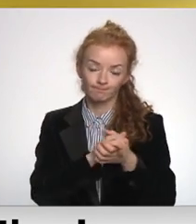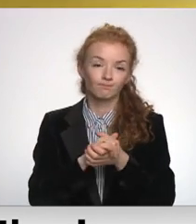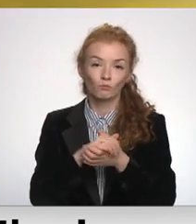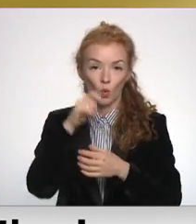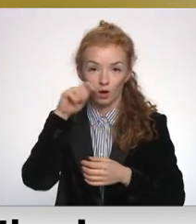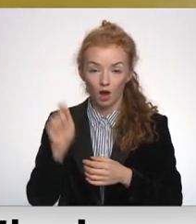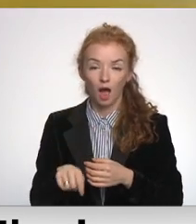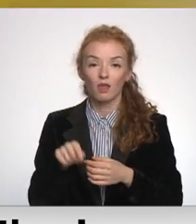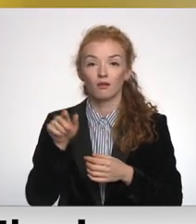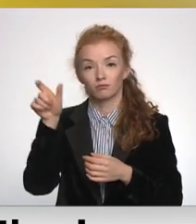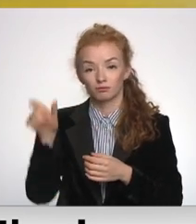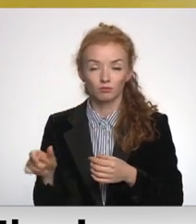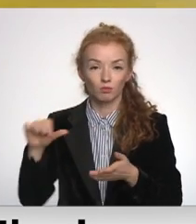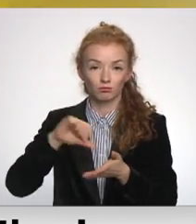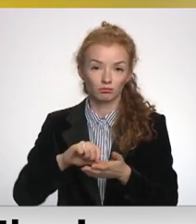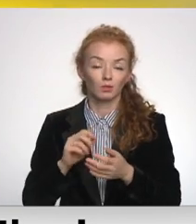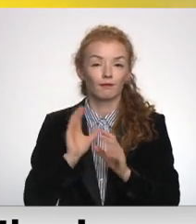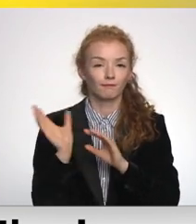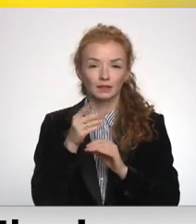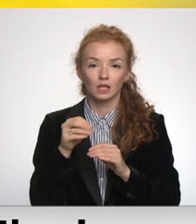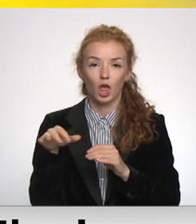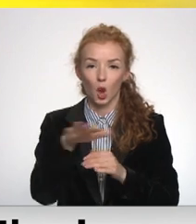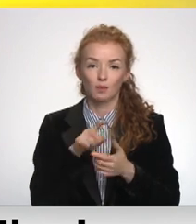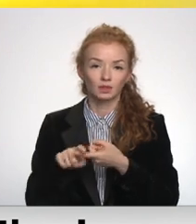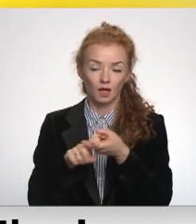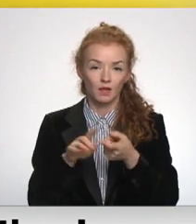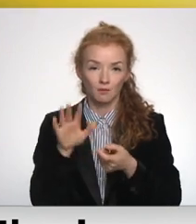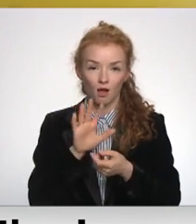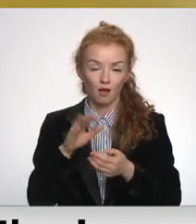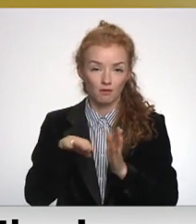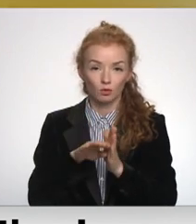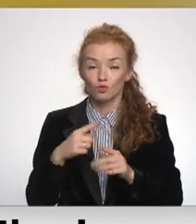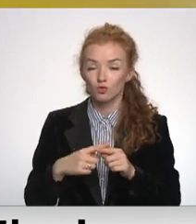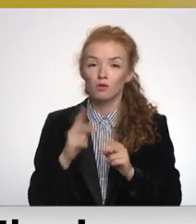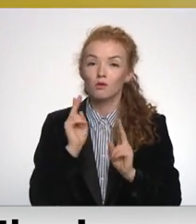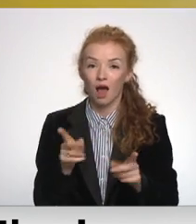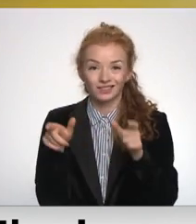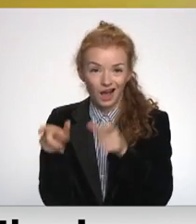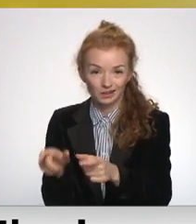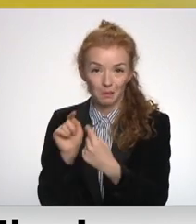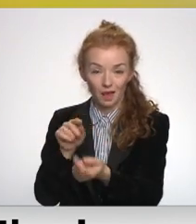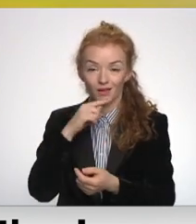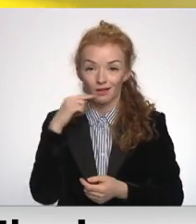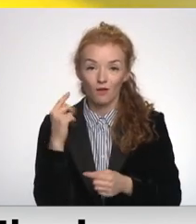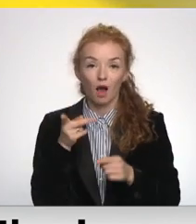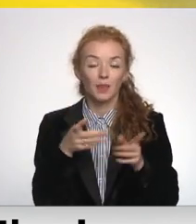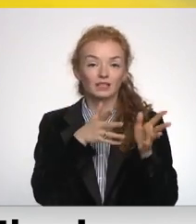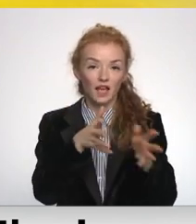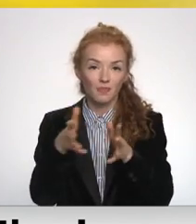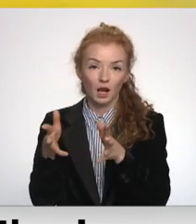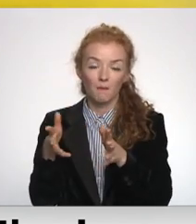apmeklē visas Eiropas Savienības dalībvalstis, lai skaidrotu, kā notiek sankciju piemērošana Krievijai un kā tās ietekmē